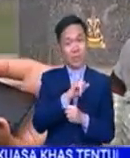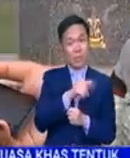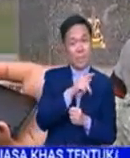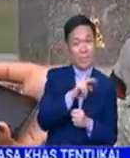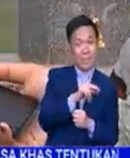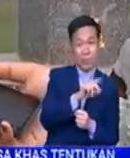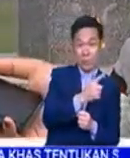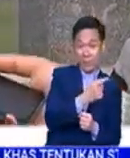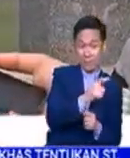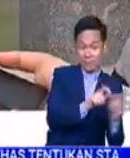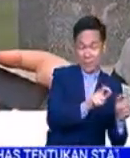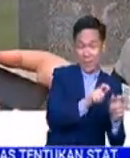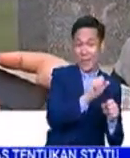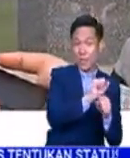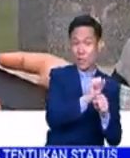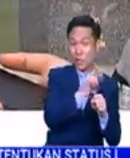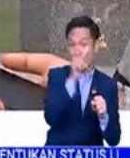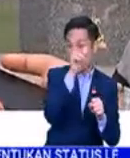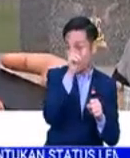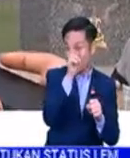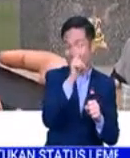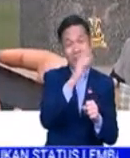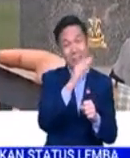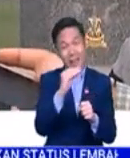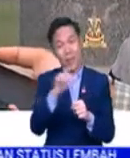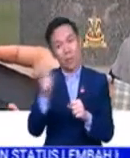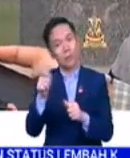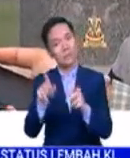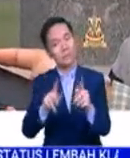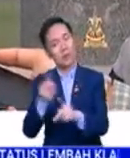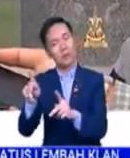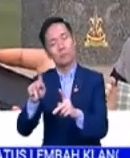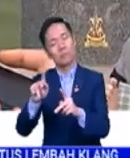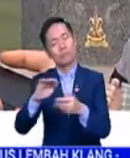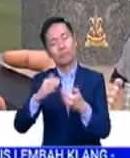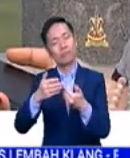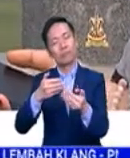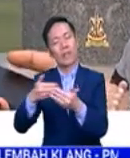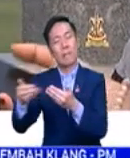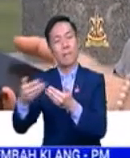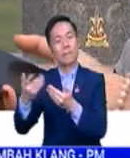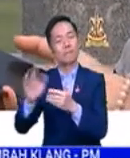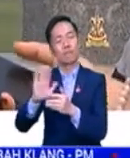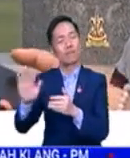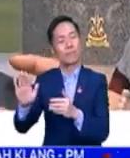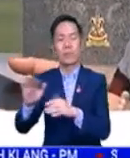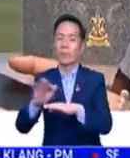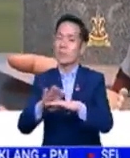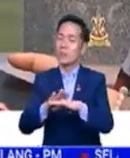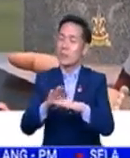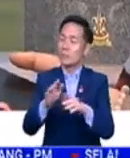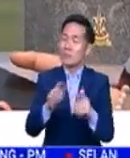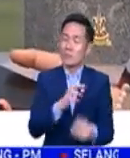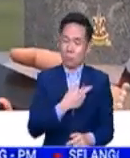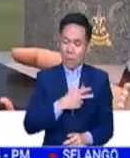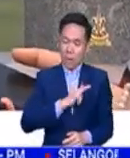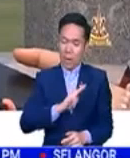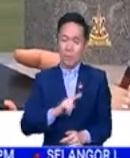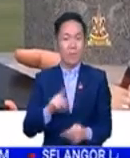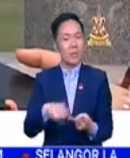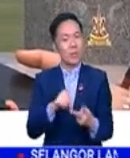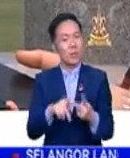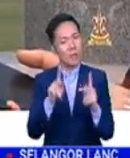kerajaan tetapi juga untuk semua penduduk, tak kira lah apa jua latar belakang mereka, agama, kaum dan sebagainya, supaya